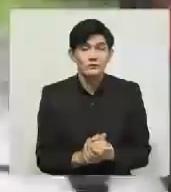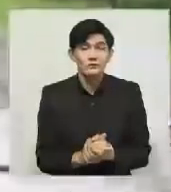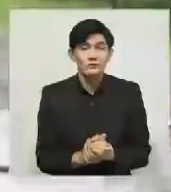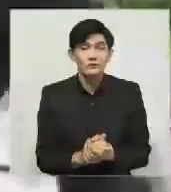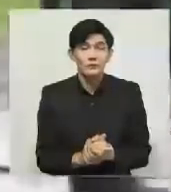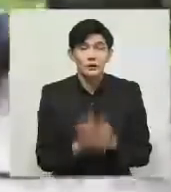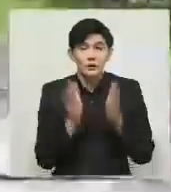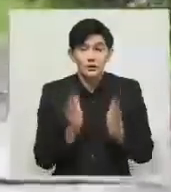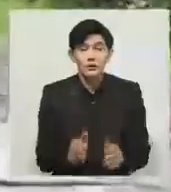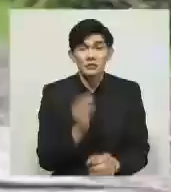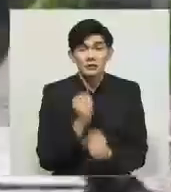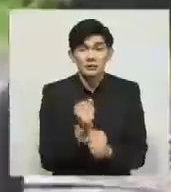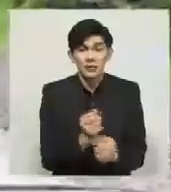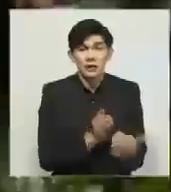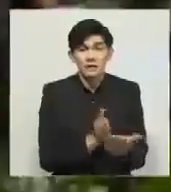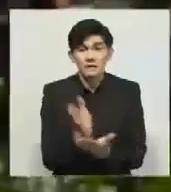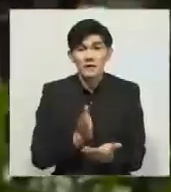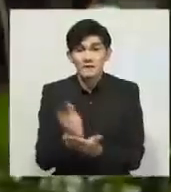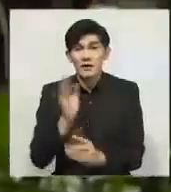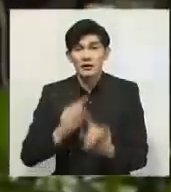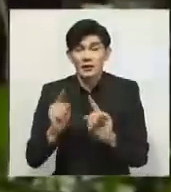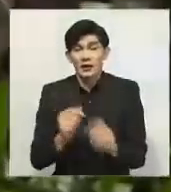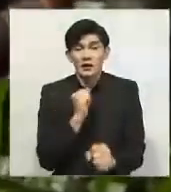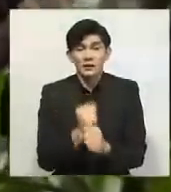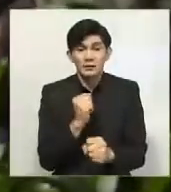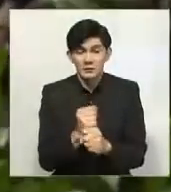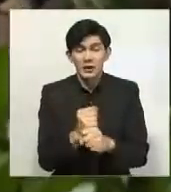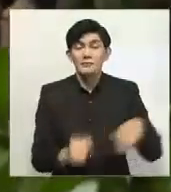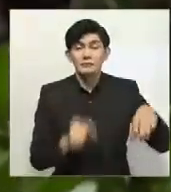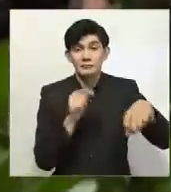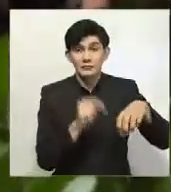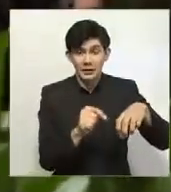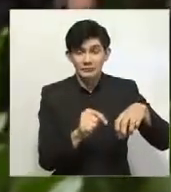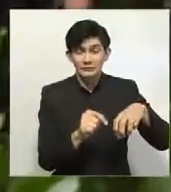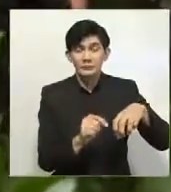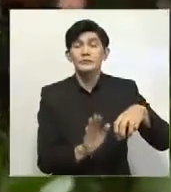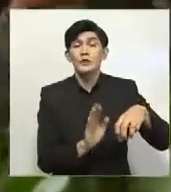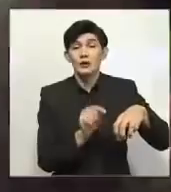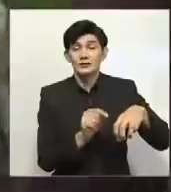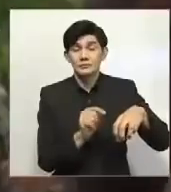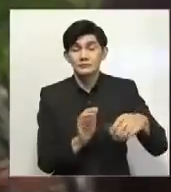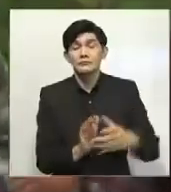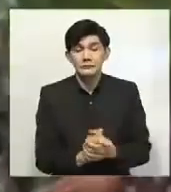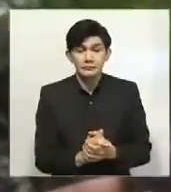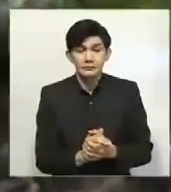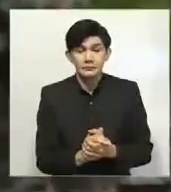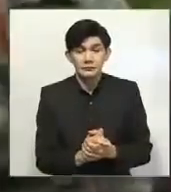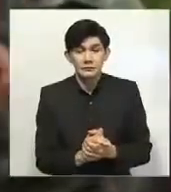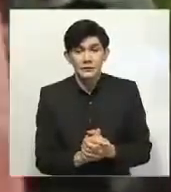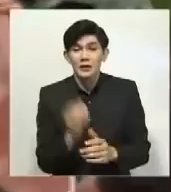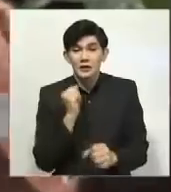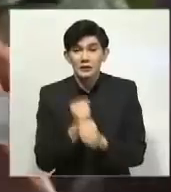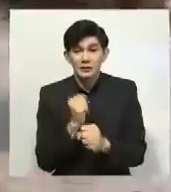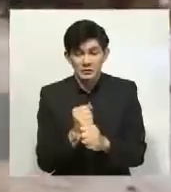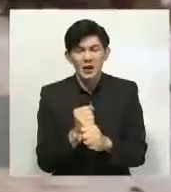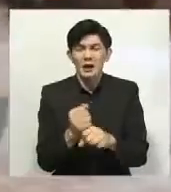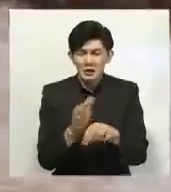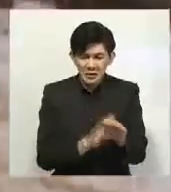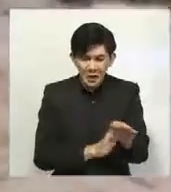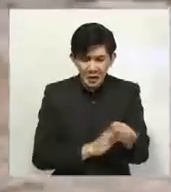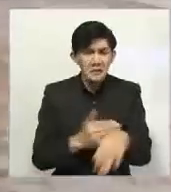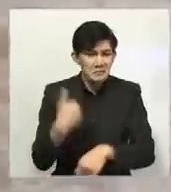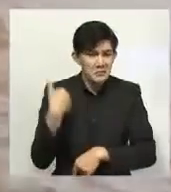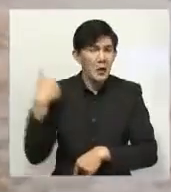ในขณะที่เจ้าหน้าที่ฝ่ายต่างๆกำลังปฏิบัติงานบริเวณพื้นที่ถ้ำหลวงขุนน้ำนางนอนแห่งนี้และก็ได้มีการปฏิบัติงานกันมาหลาย